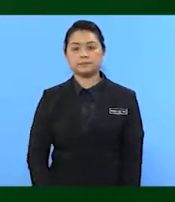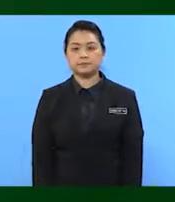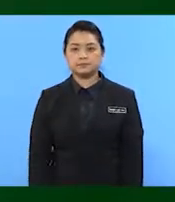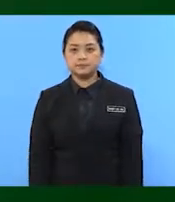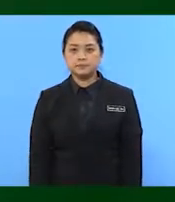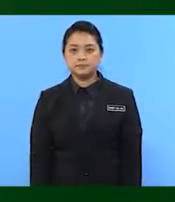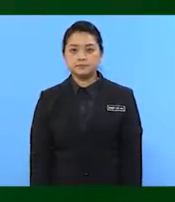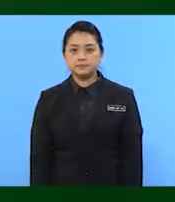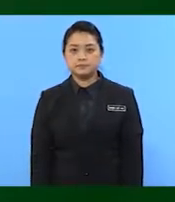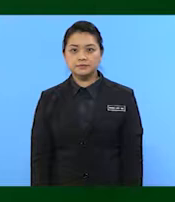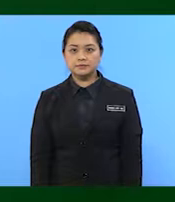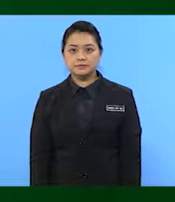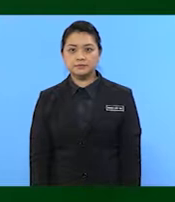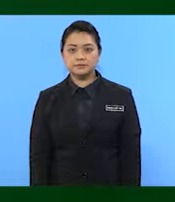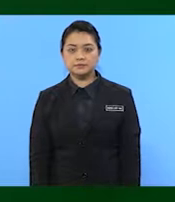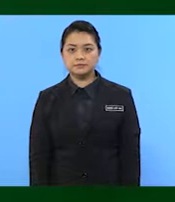sebelah.